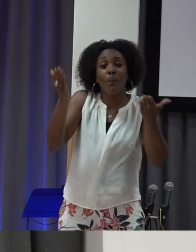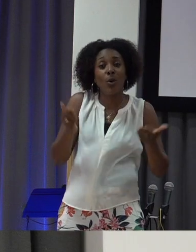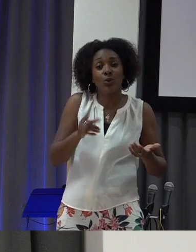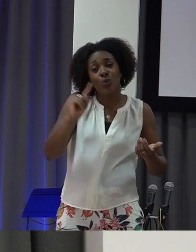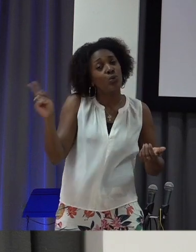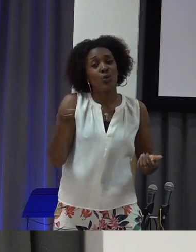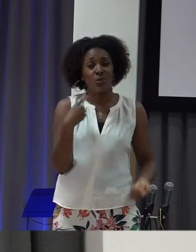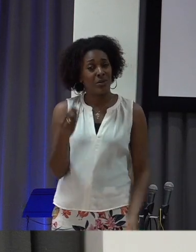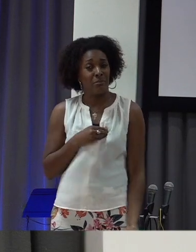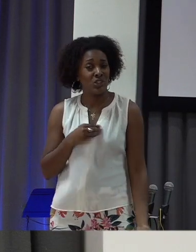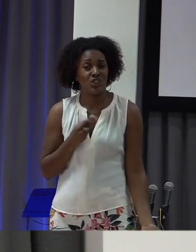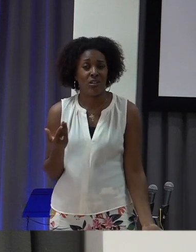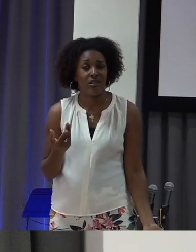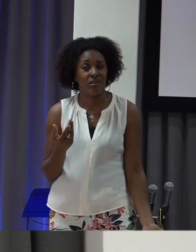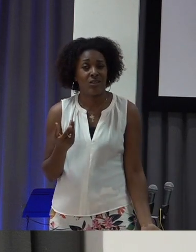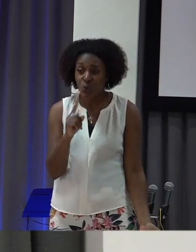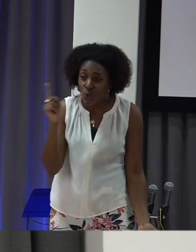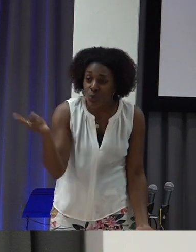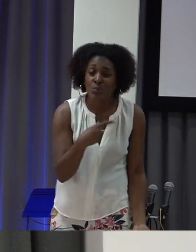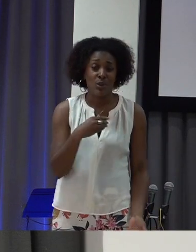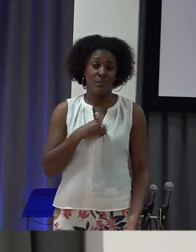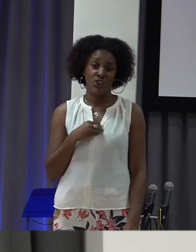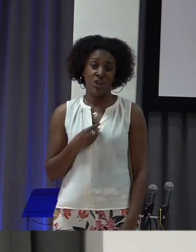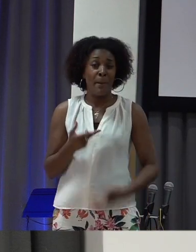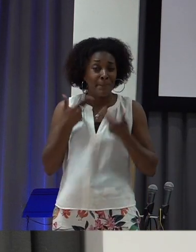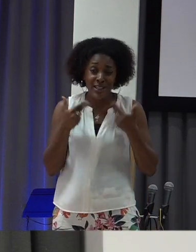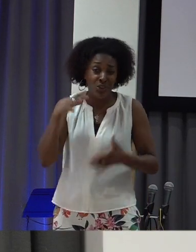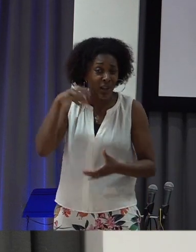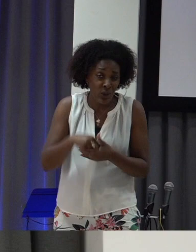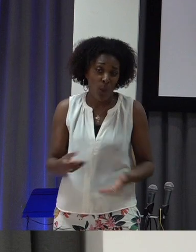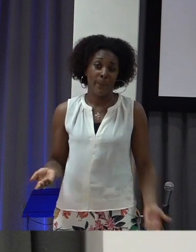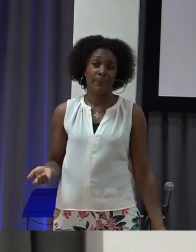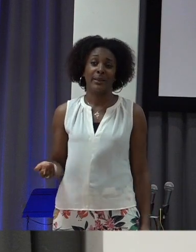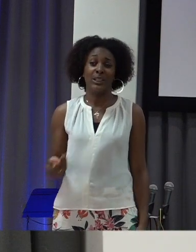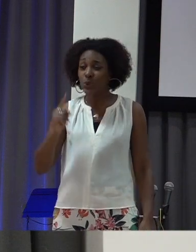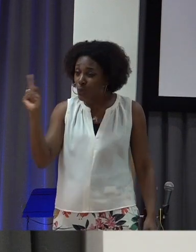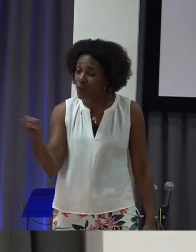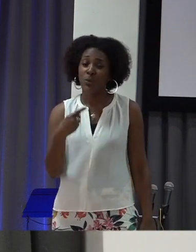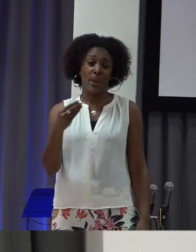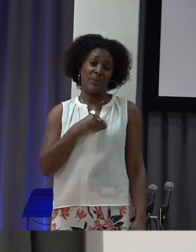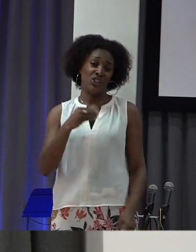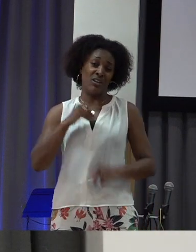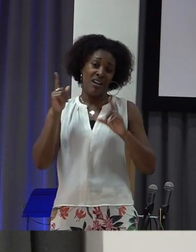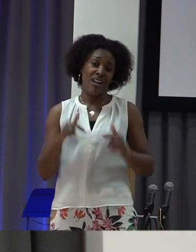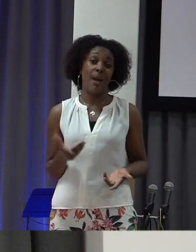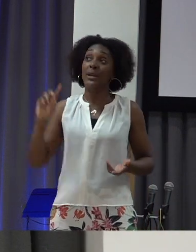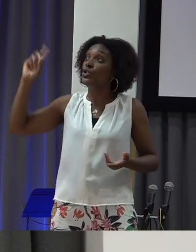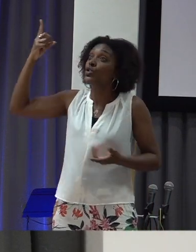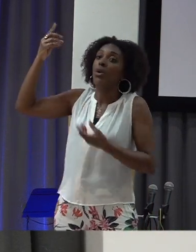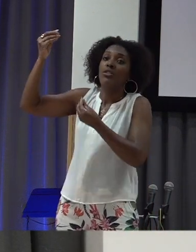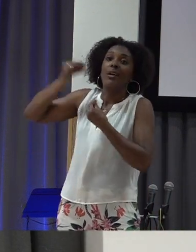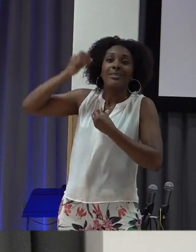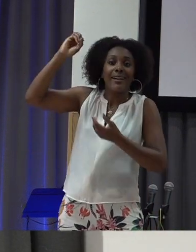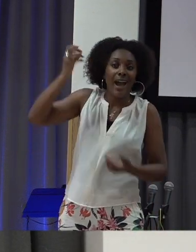pécheurs, graciés, pasteurs y compris. Nous sommes tous des pécheurs, graciés, mais